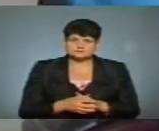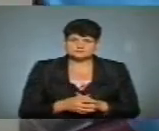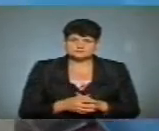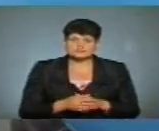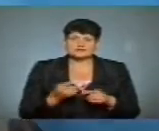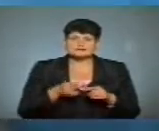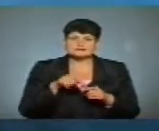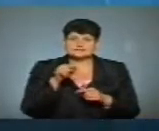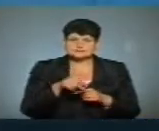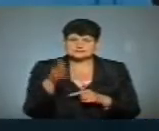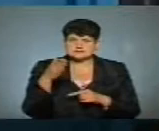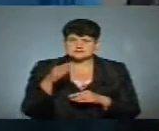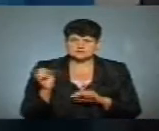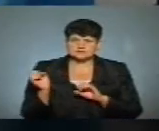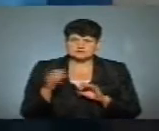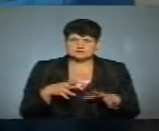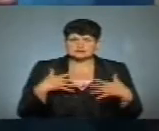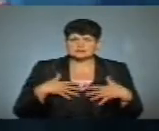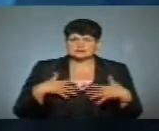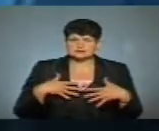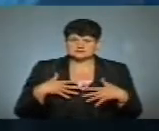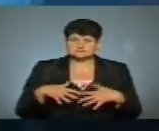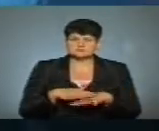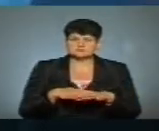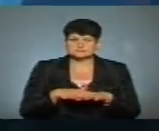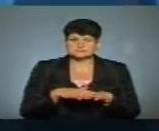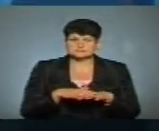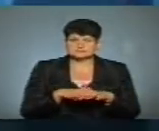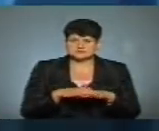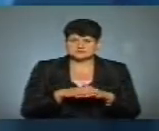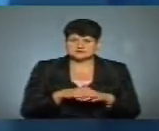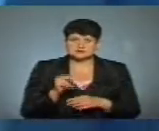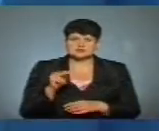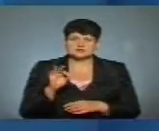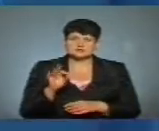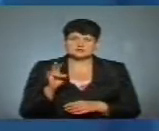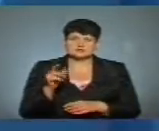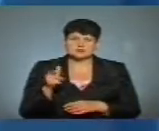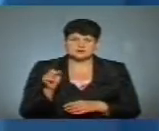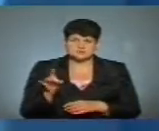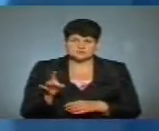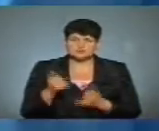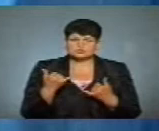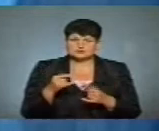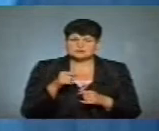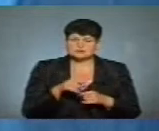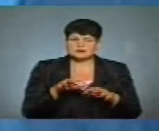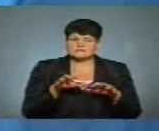Цей стяг буде переданий кримсько-татарському населенню на Чонгарі, бо так як сьогодні та влада,